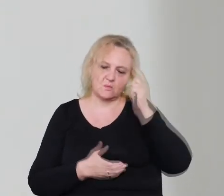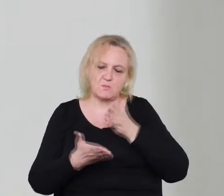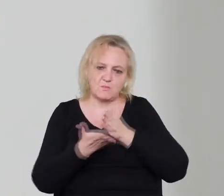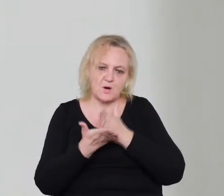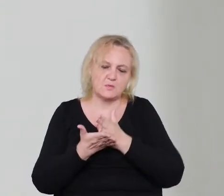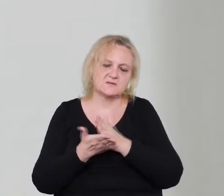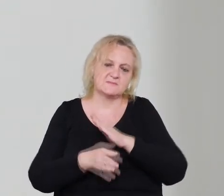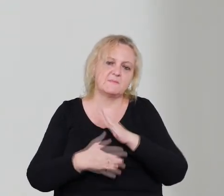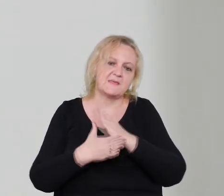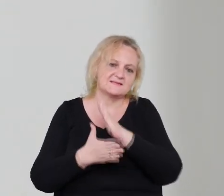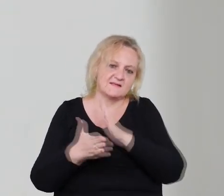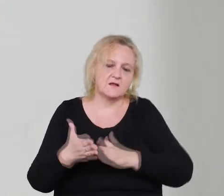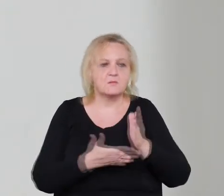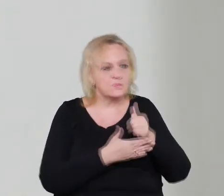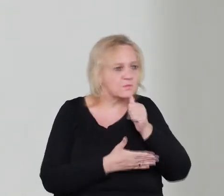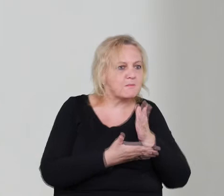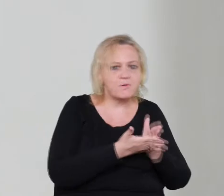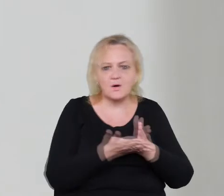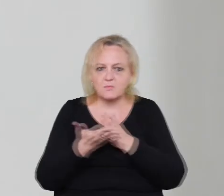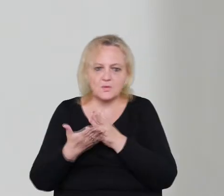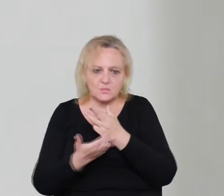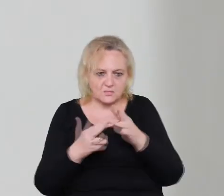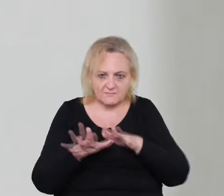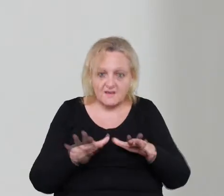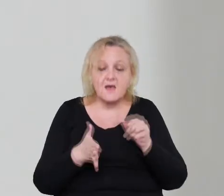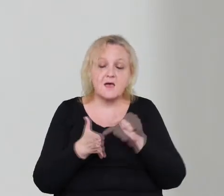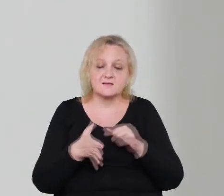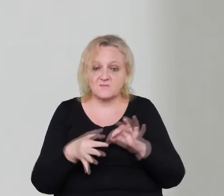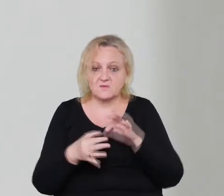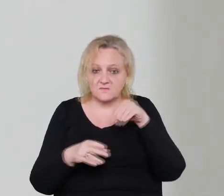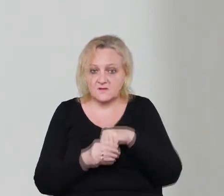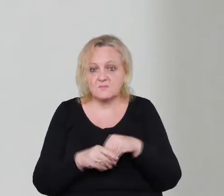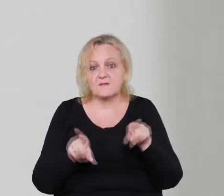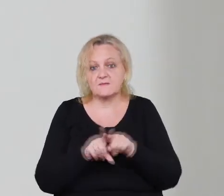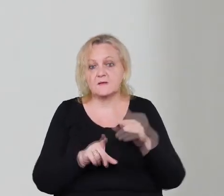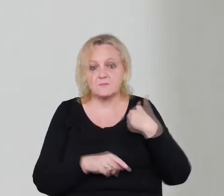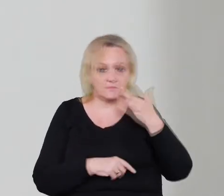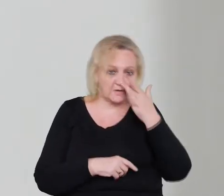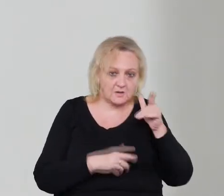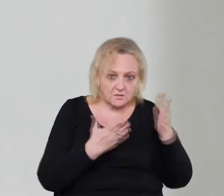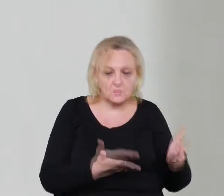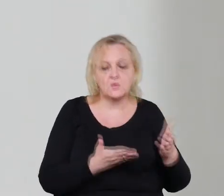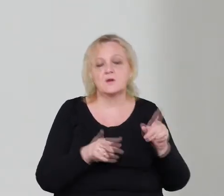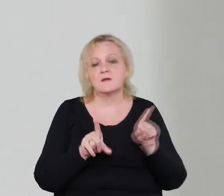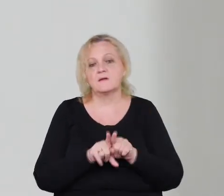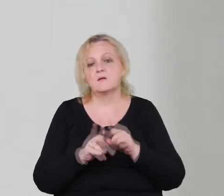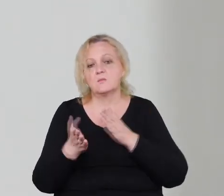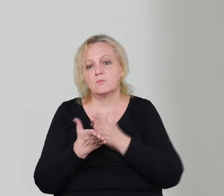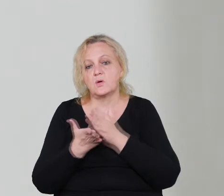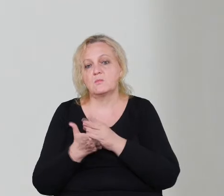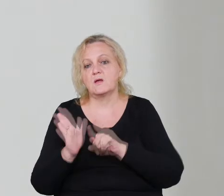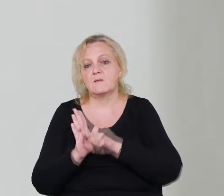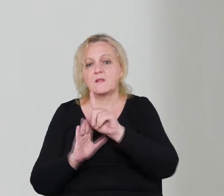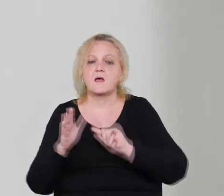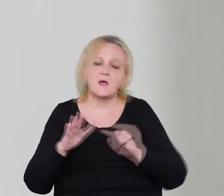próbuje pomagać i tu i tu związanych z tym zarówno jeśli chodzi o Białoruś zarówno jeśli chodzi o pomoc generalnie